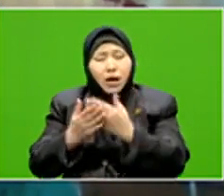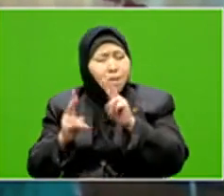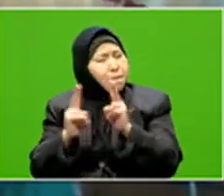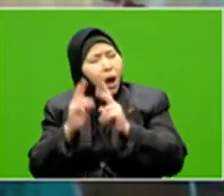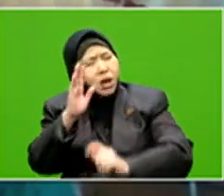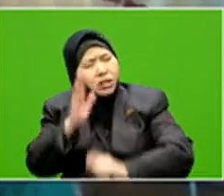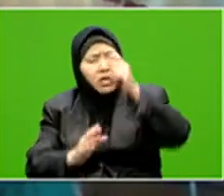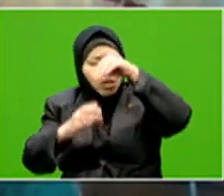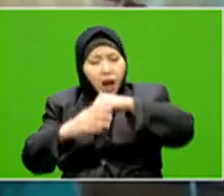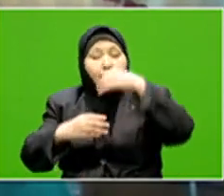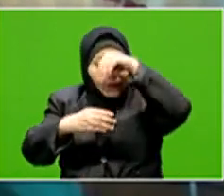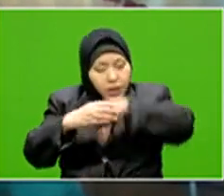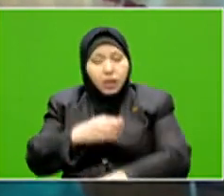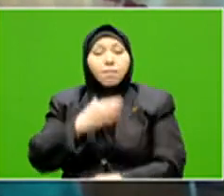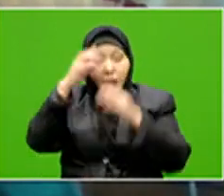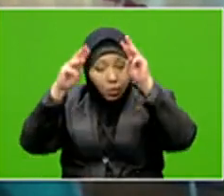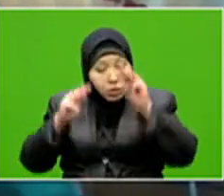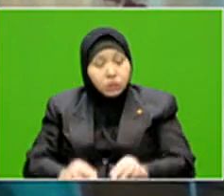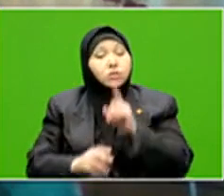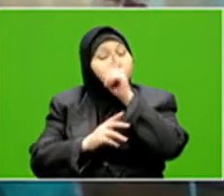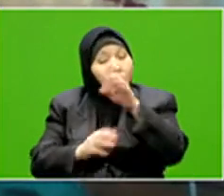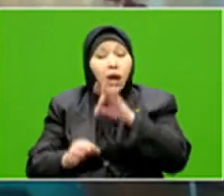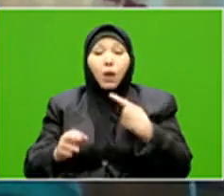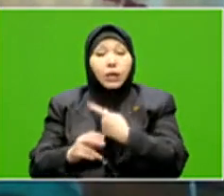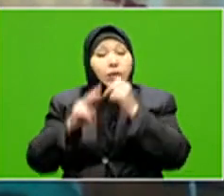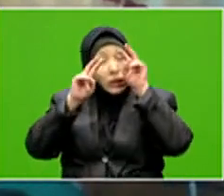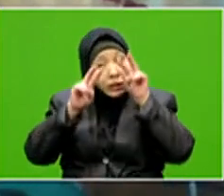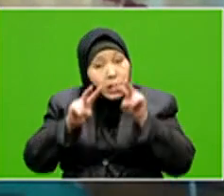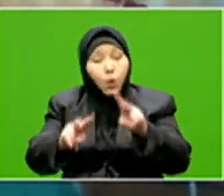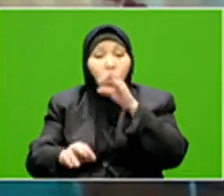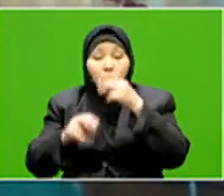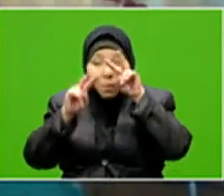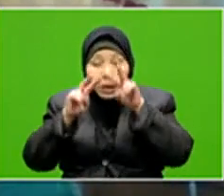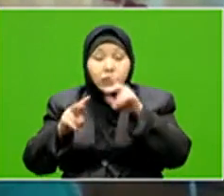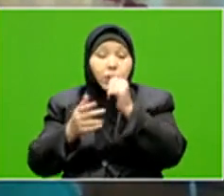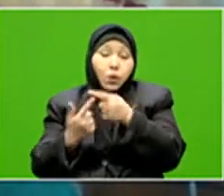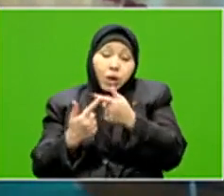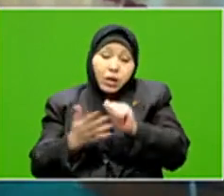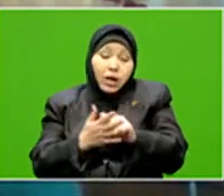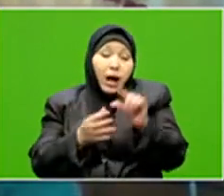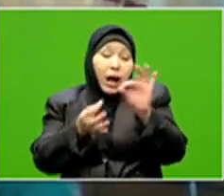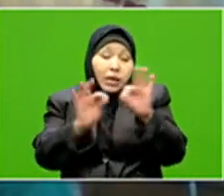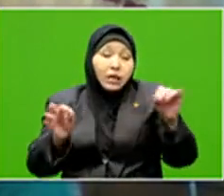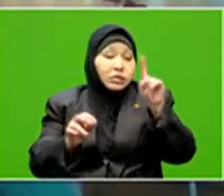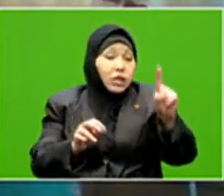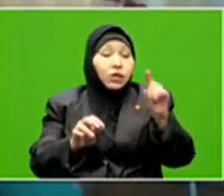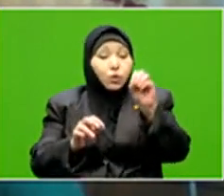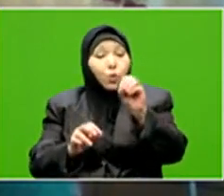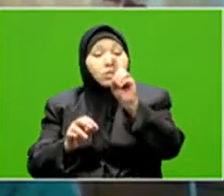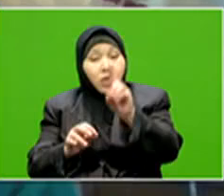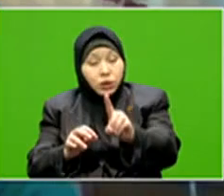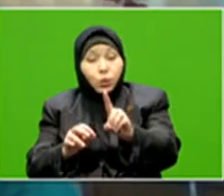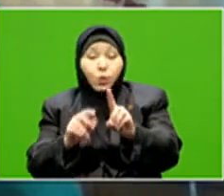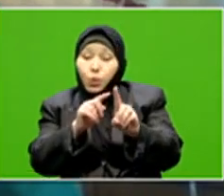diri manusia sebenarnya. Di mana kalau kita lihat, kalau tuan-tuan boleh rujuk ayat surah Saffat ayat 100, ayat 101, waktu Nabi